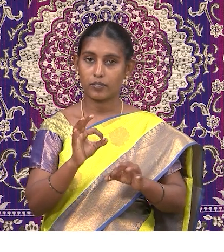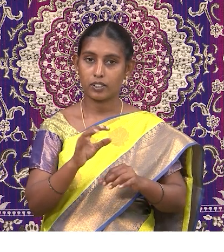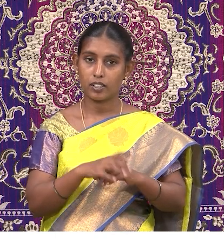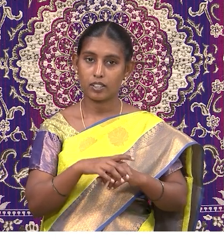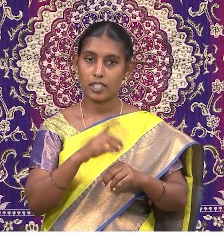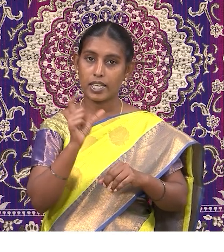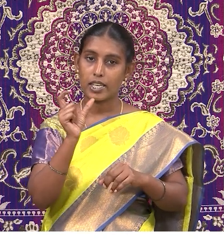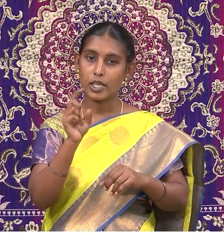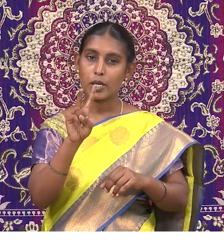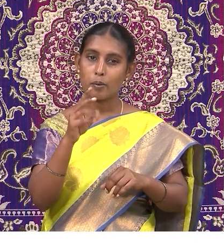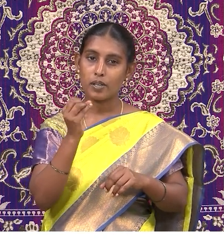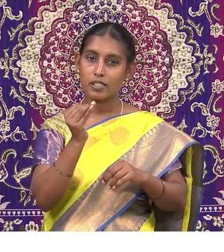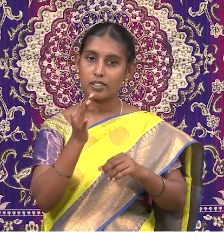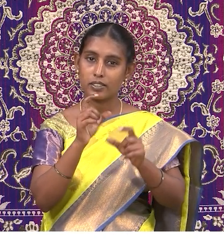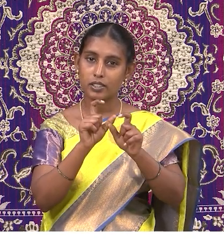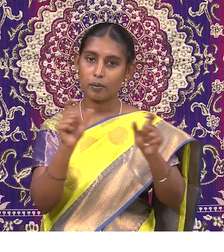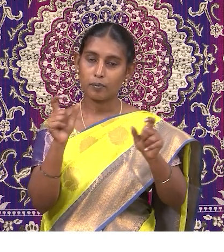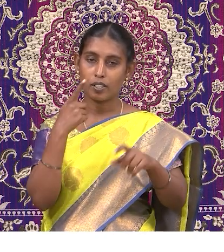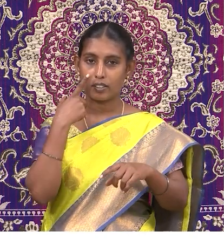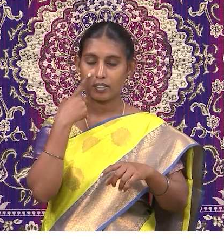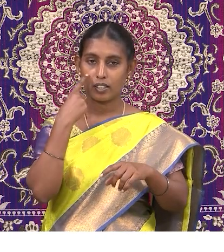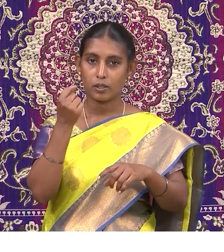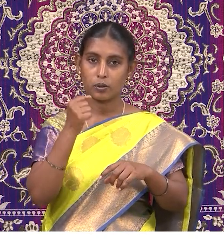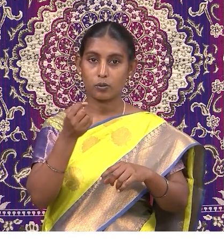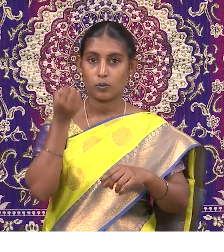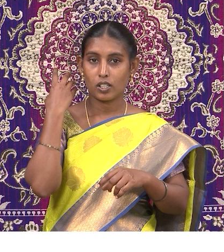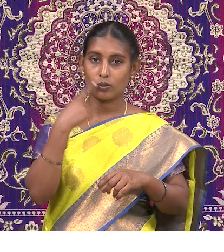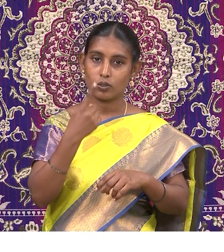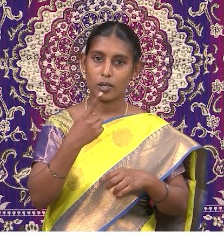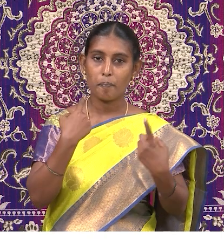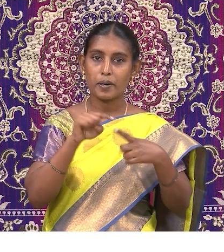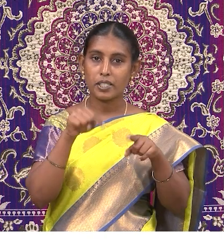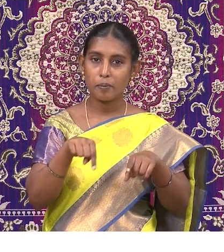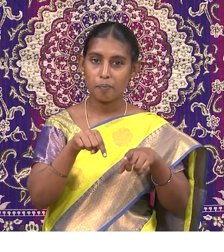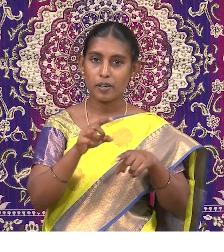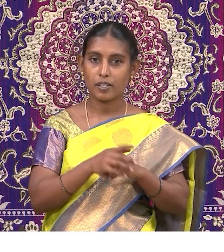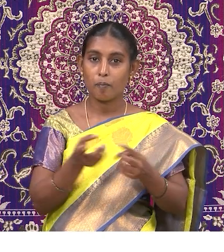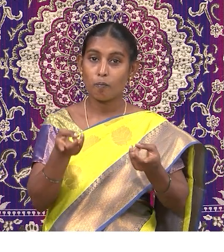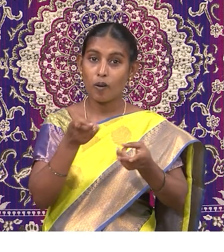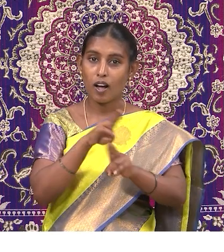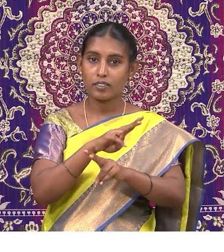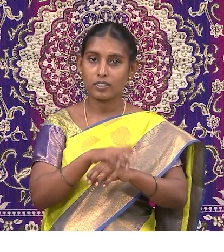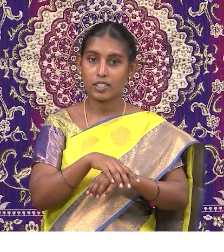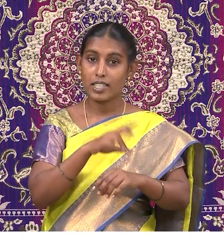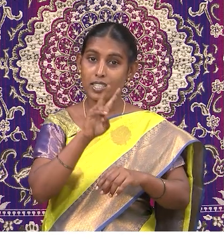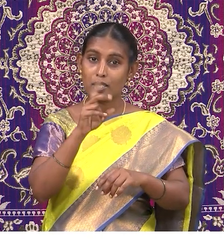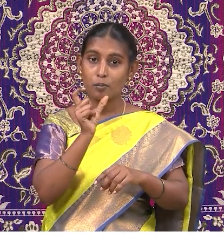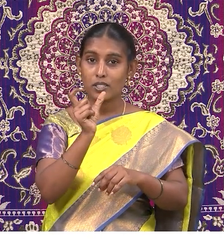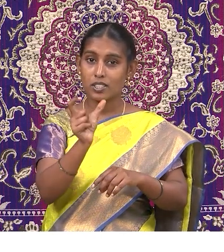கூறுக காண்க அப்படின்னு கேள்வி கேட்டிருக்காங்க. இப்போது அதே கேள்வியை என்ன பண்ணுறாங்க, இருபடைச் சமன்பாட்டை